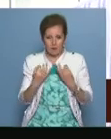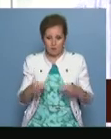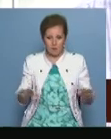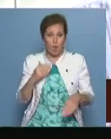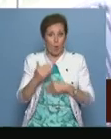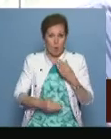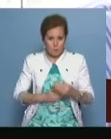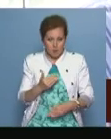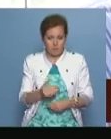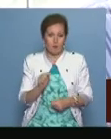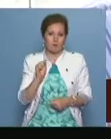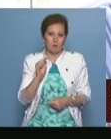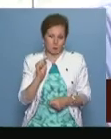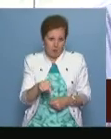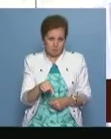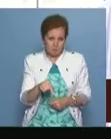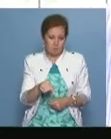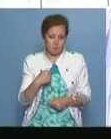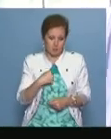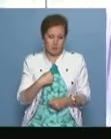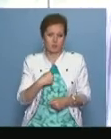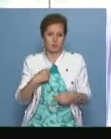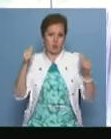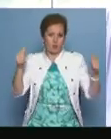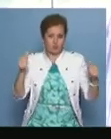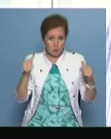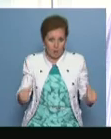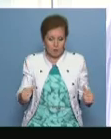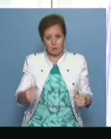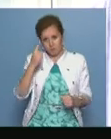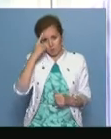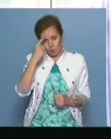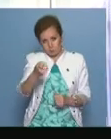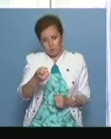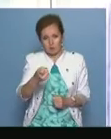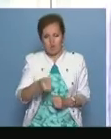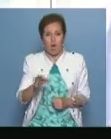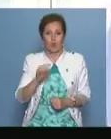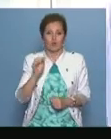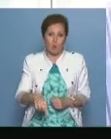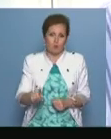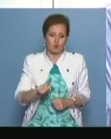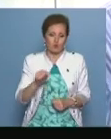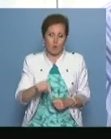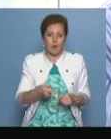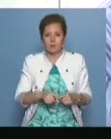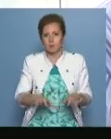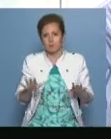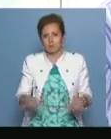купание, значит, там мы выставляем аншлаги предупредительные о том, что эти